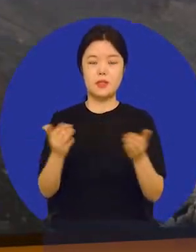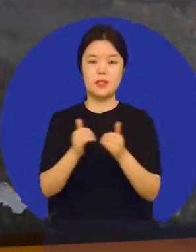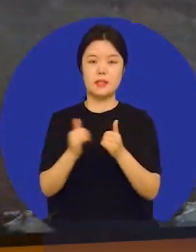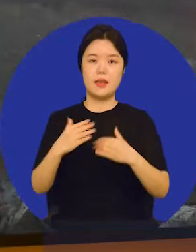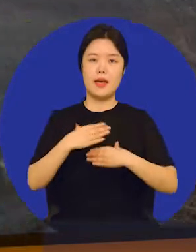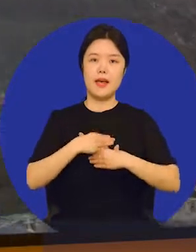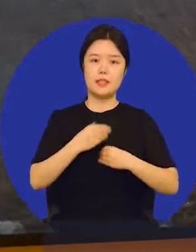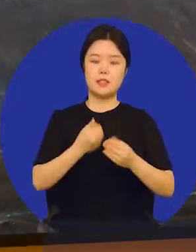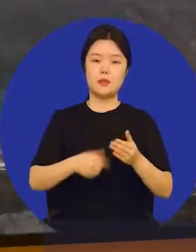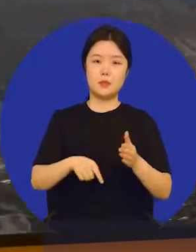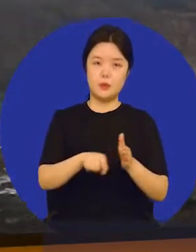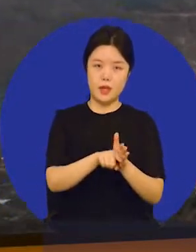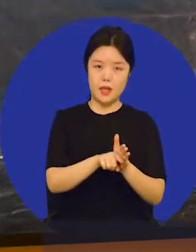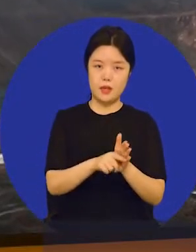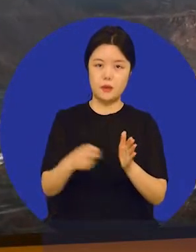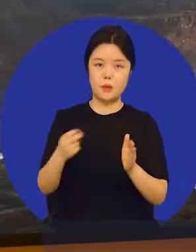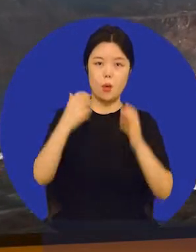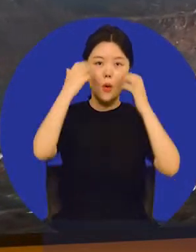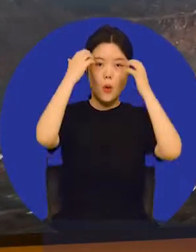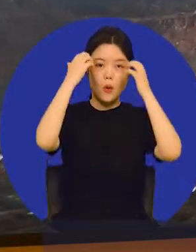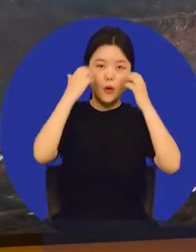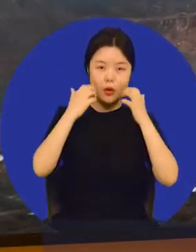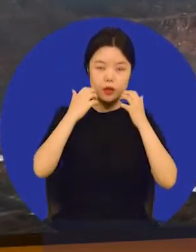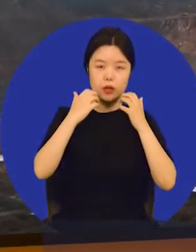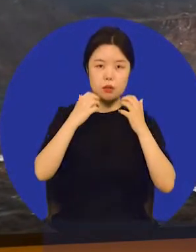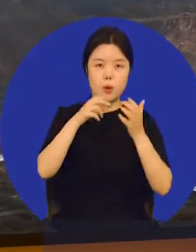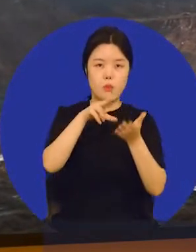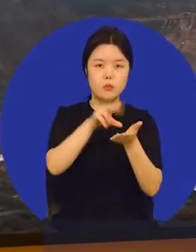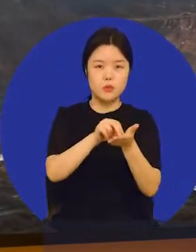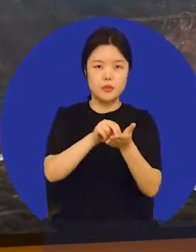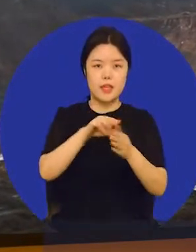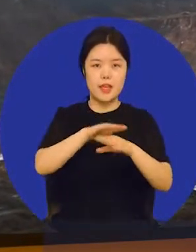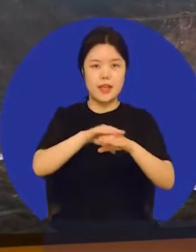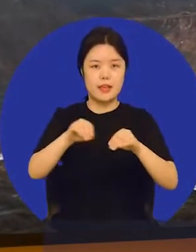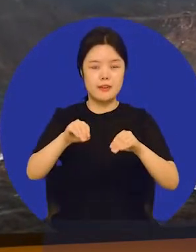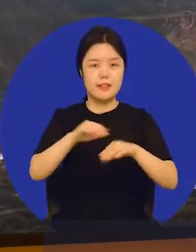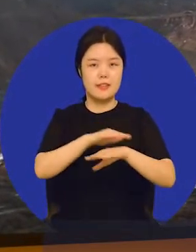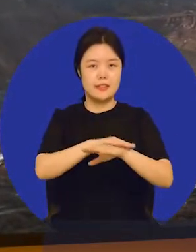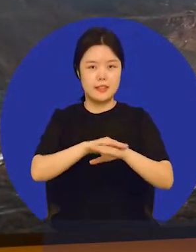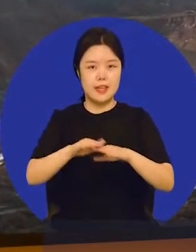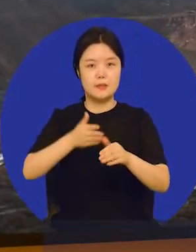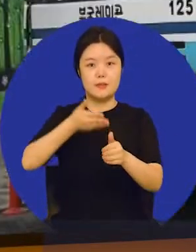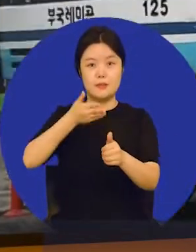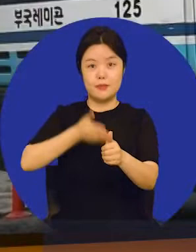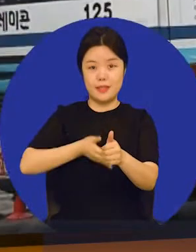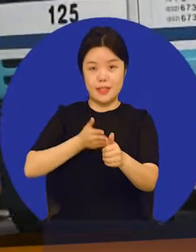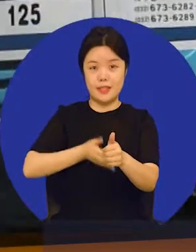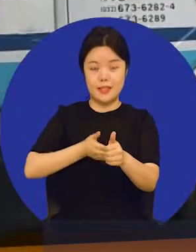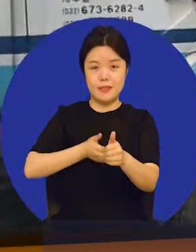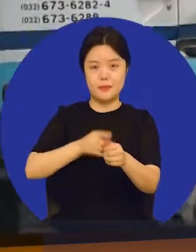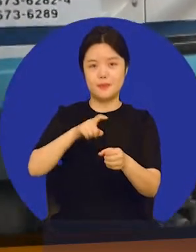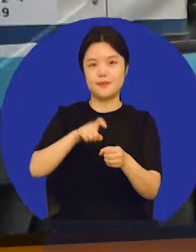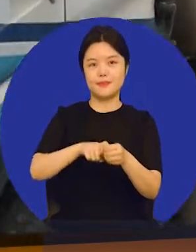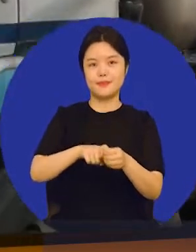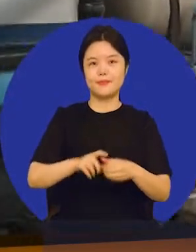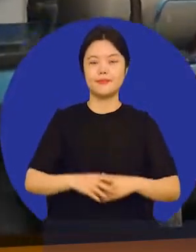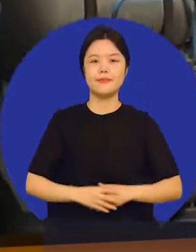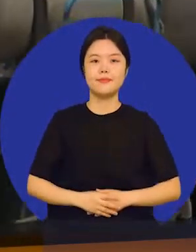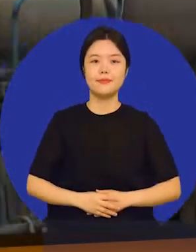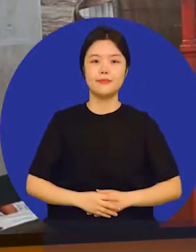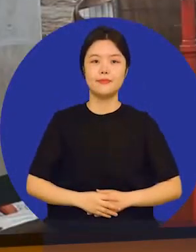근로자의 안전을 위해 여름철 재난 및 재회 사고에 대한 예방 대책을 세울 수 있도록 당 구하기 위해 마련된